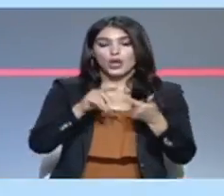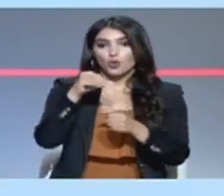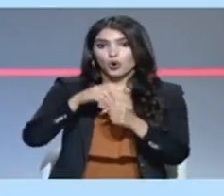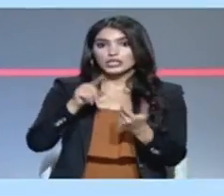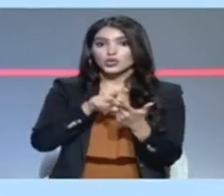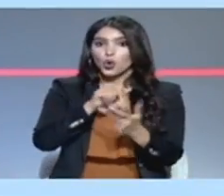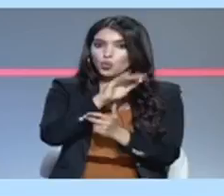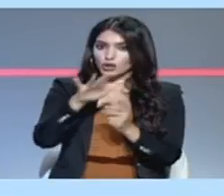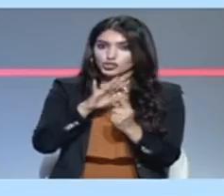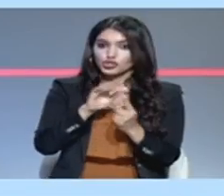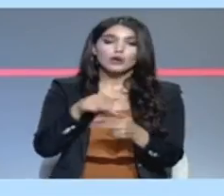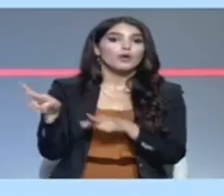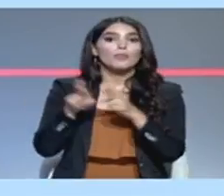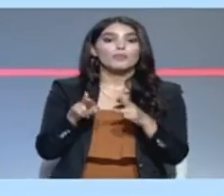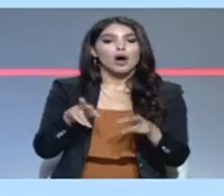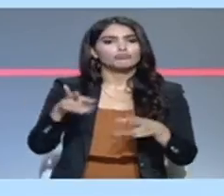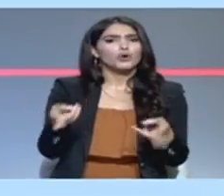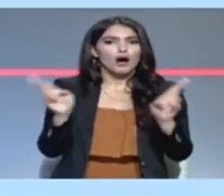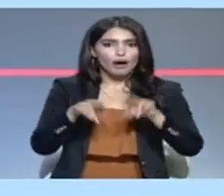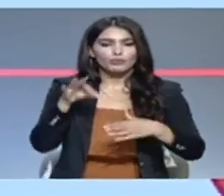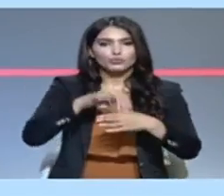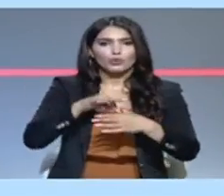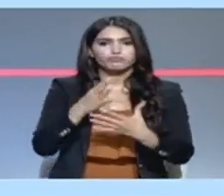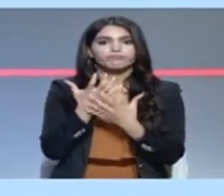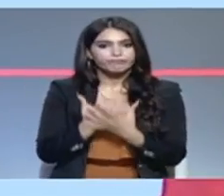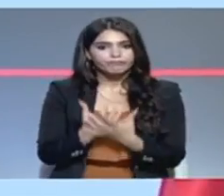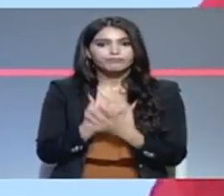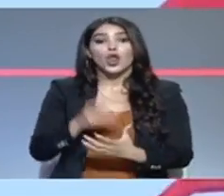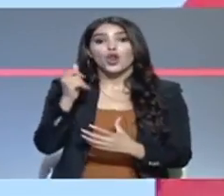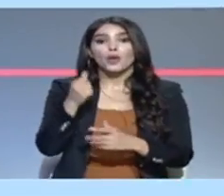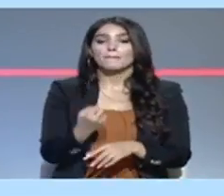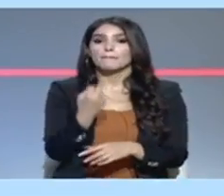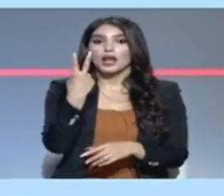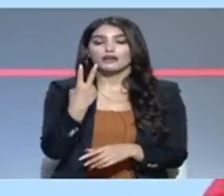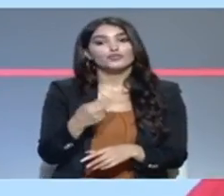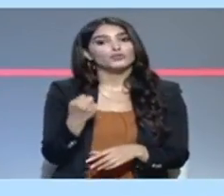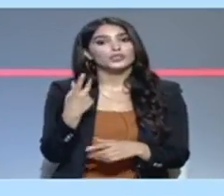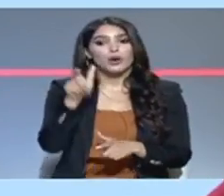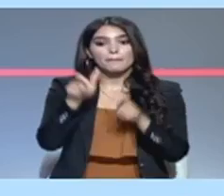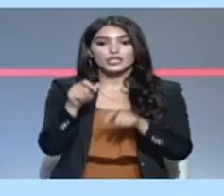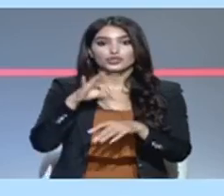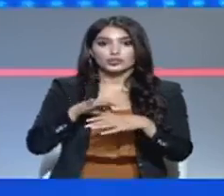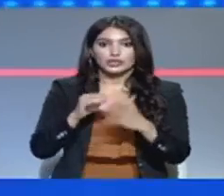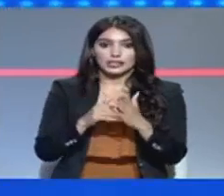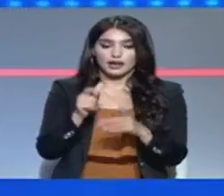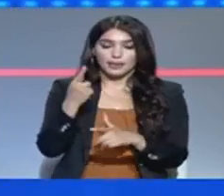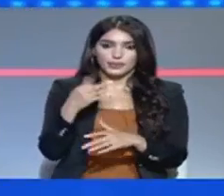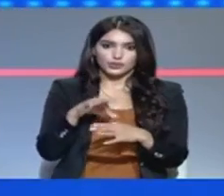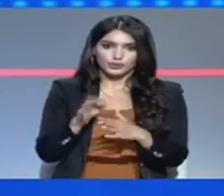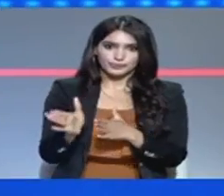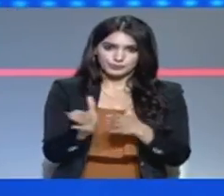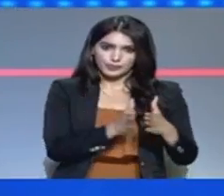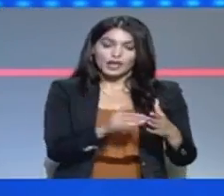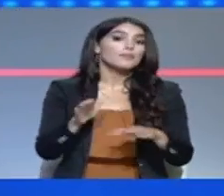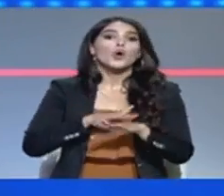والاجتماعي، فإن إعادة الانتخابات تكلف الدولة ما بين 80 و200 دينار للناخب الواحد. في